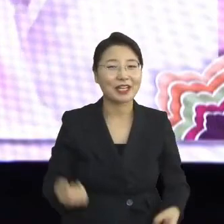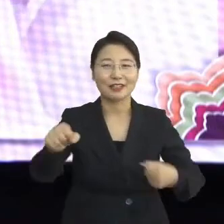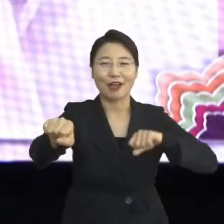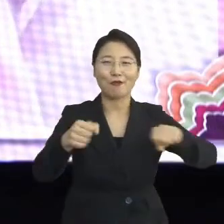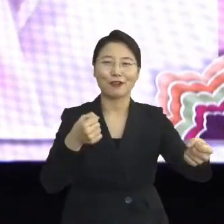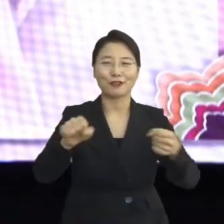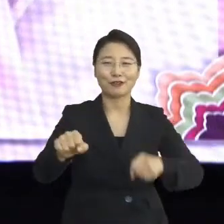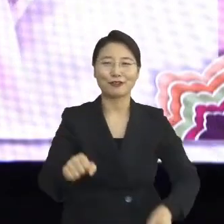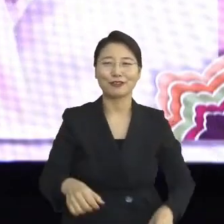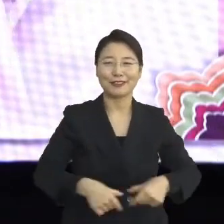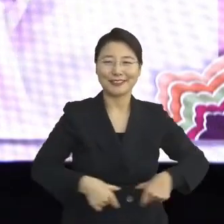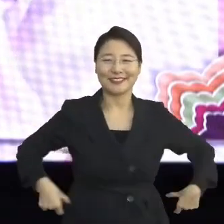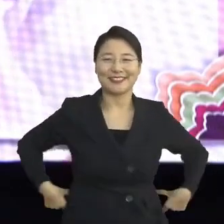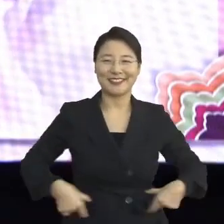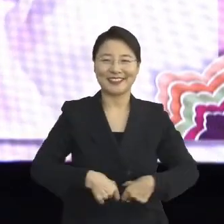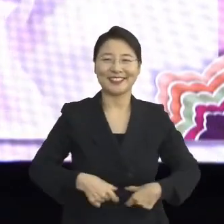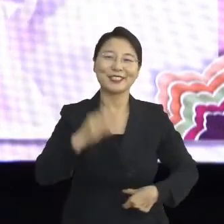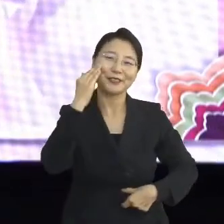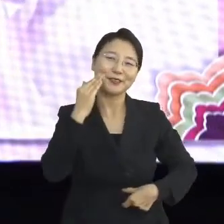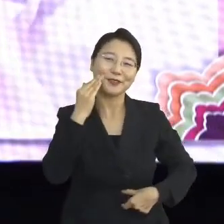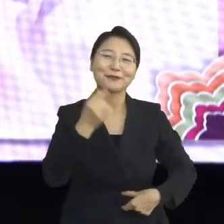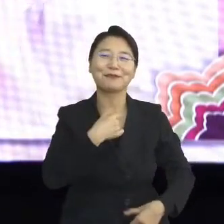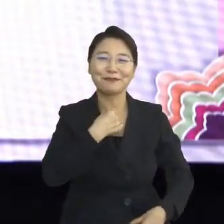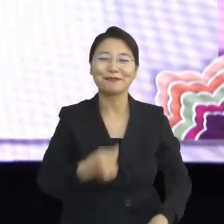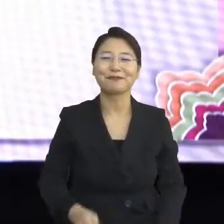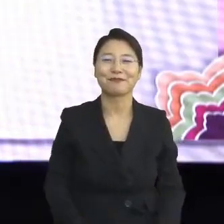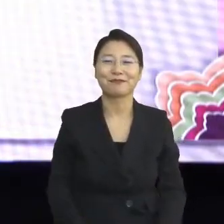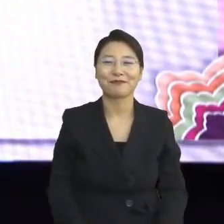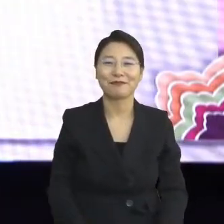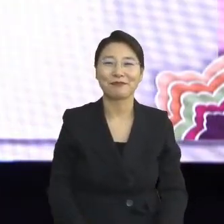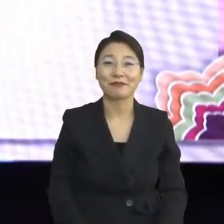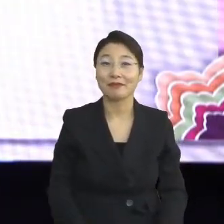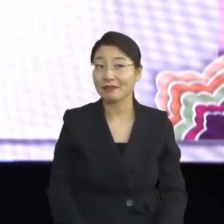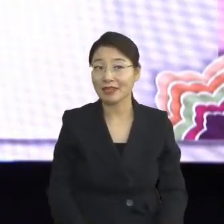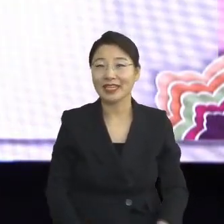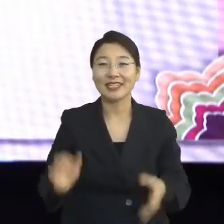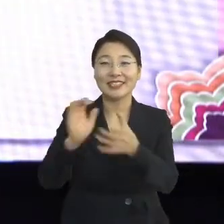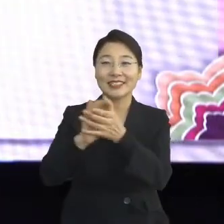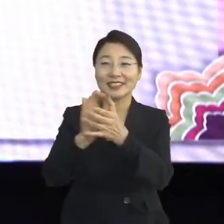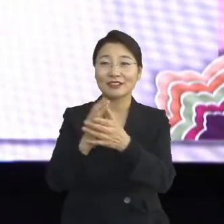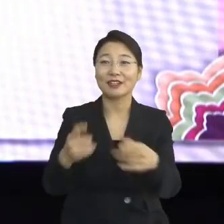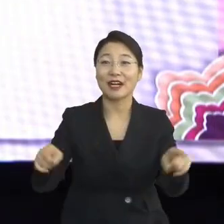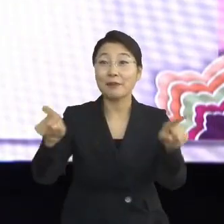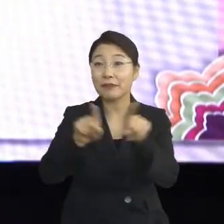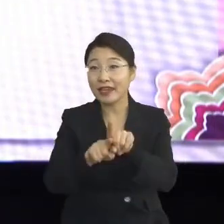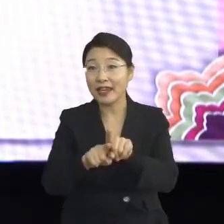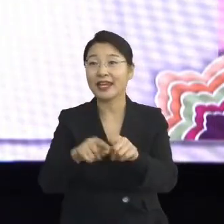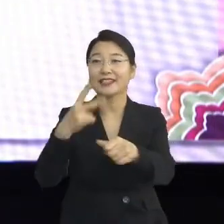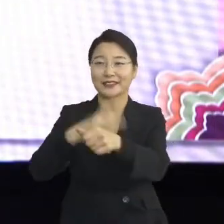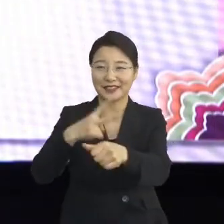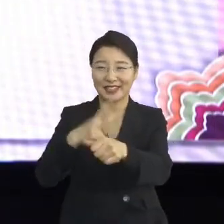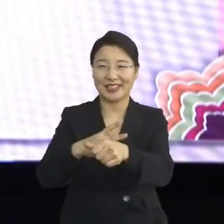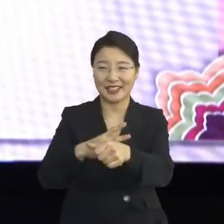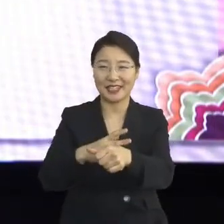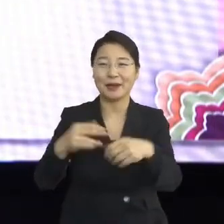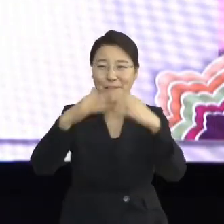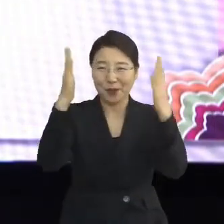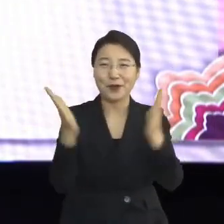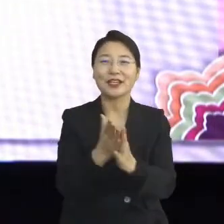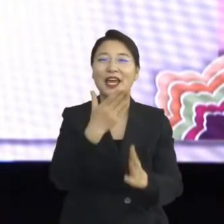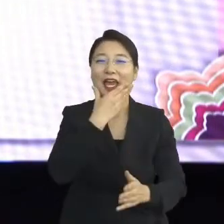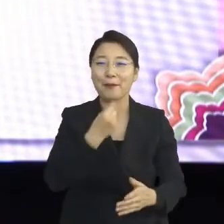태권도에서 졸업기 따고 싶어요. 친구들과 선생님이 모두 모두